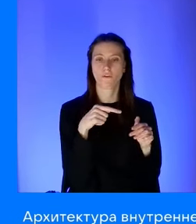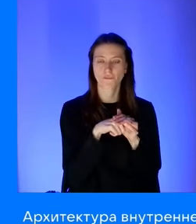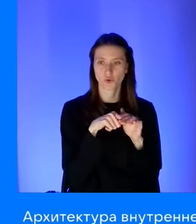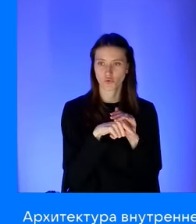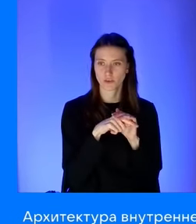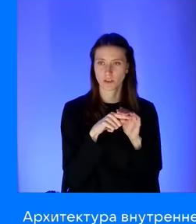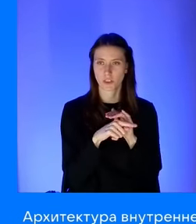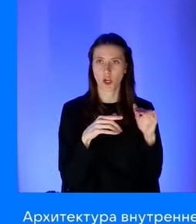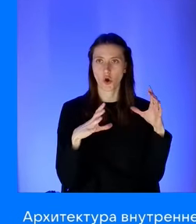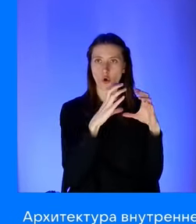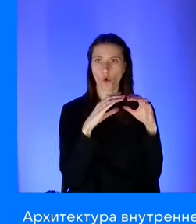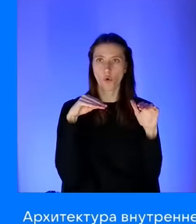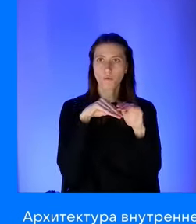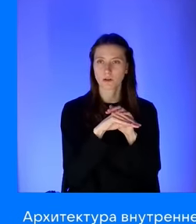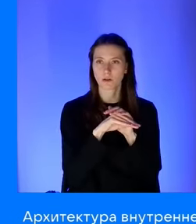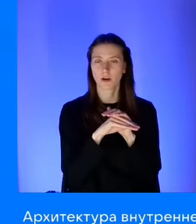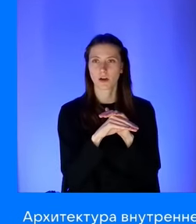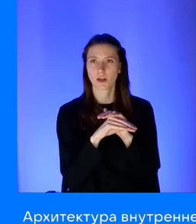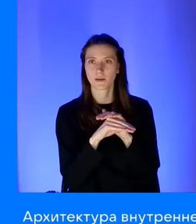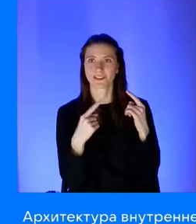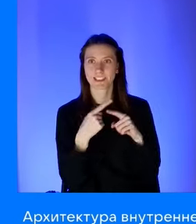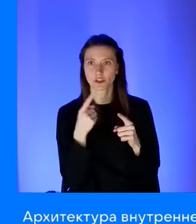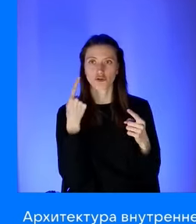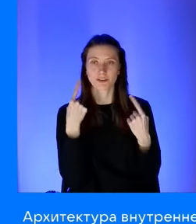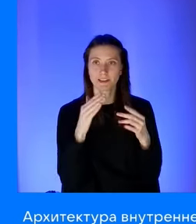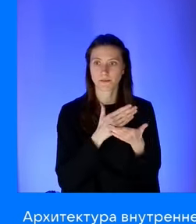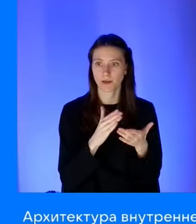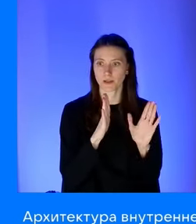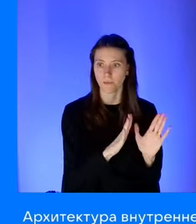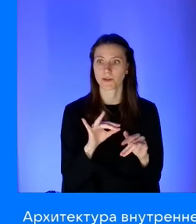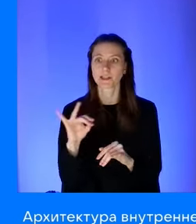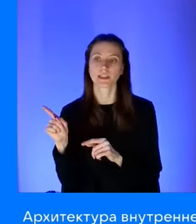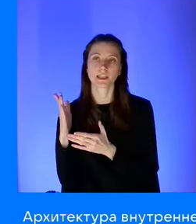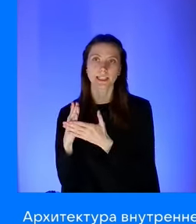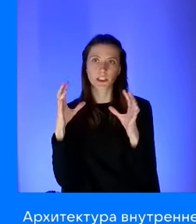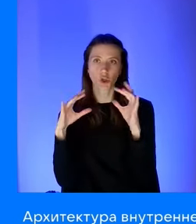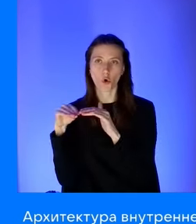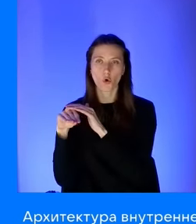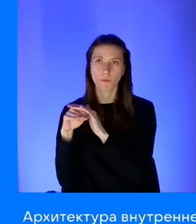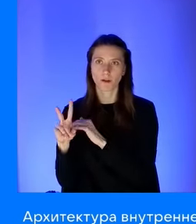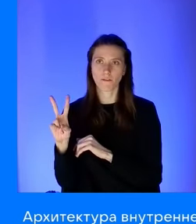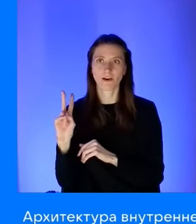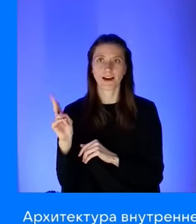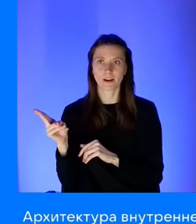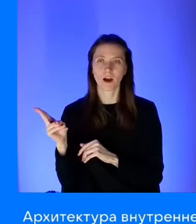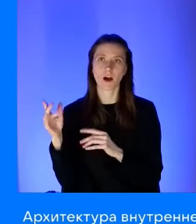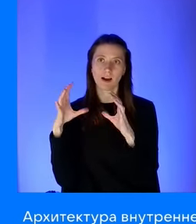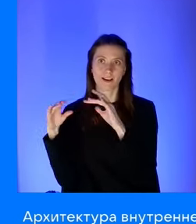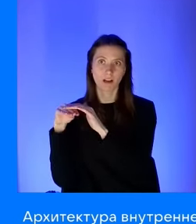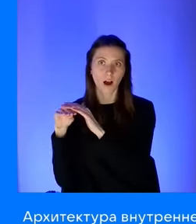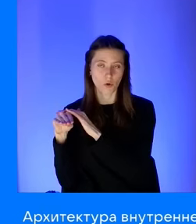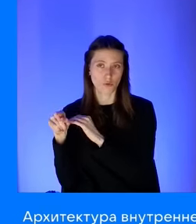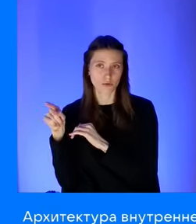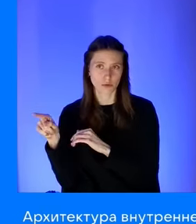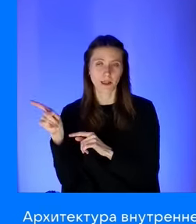департаментом это просто для понимания да то есть и есть облако ВК Cloud которое разрабатывает команда ВК теха вот вижу их тоже в